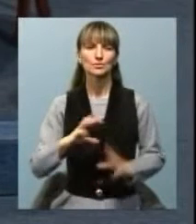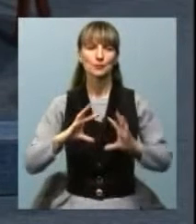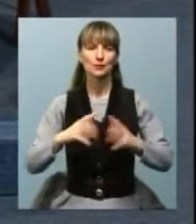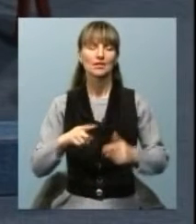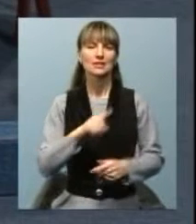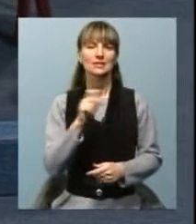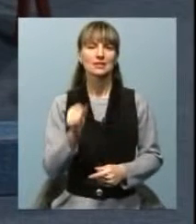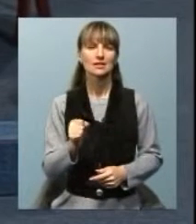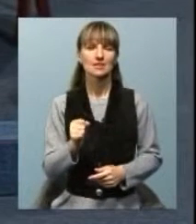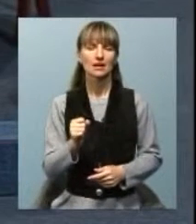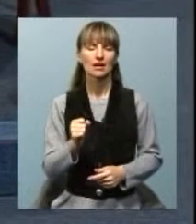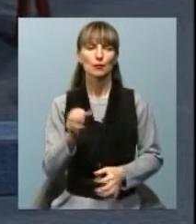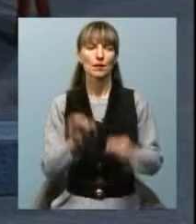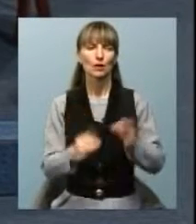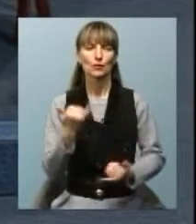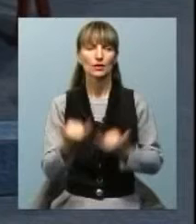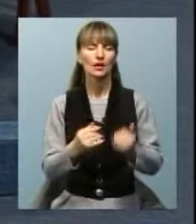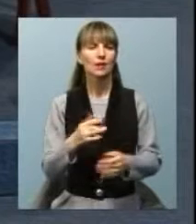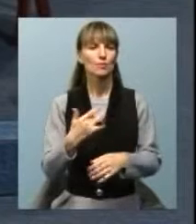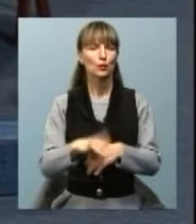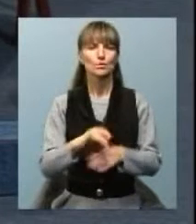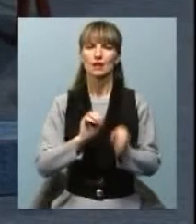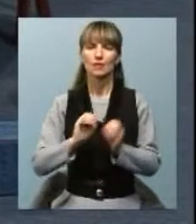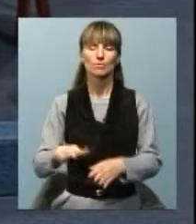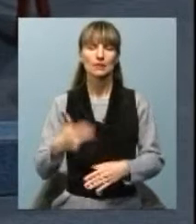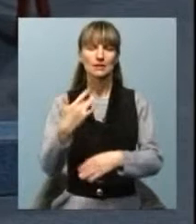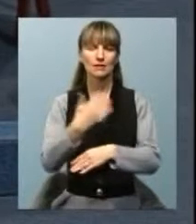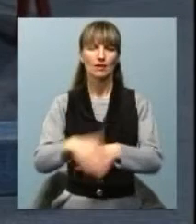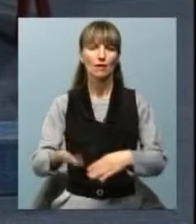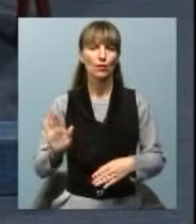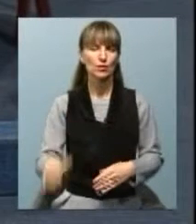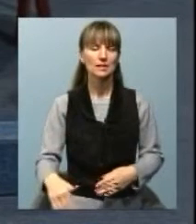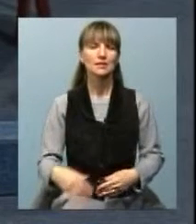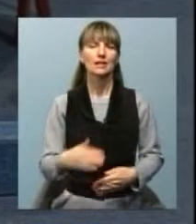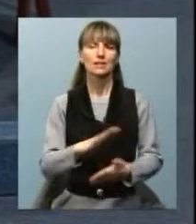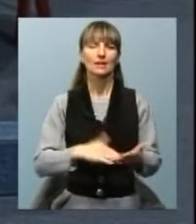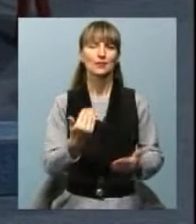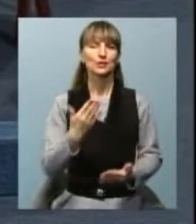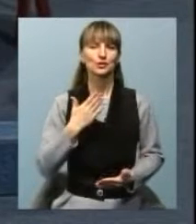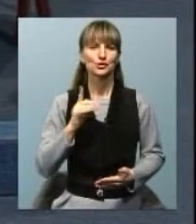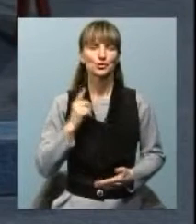світом, слідкувати за природою та не викидувати сміття посеред вулиці. А далі на вас